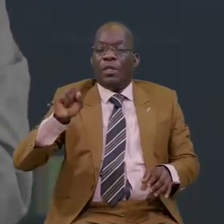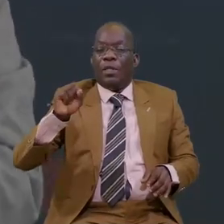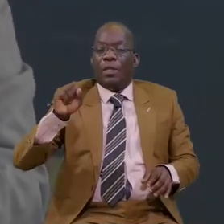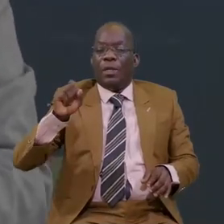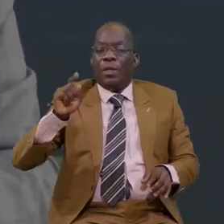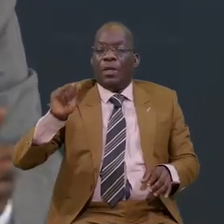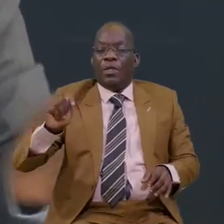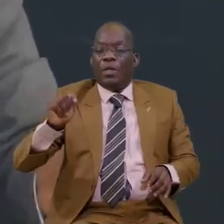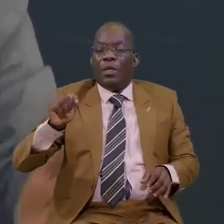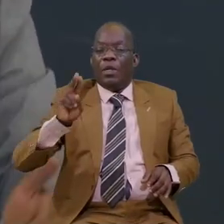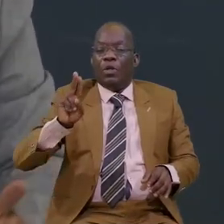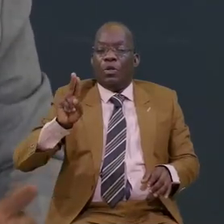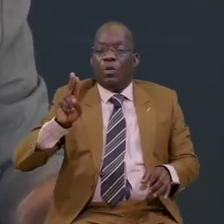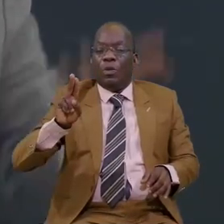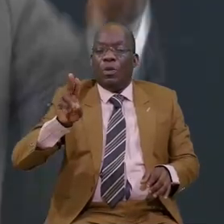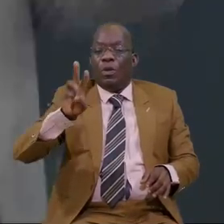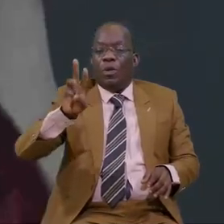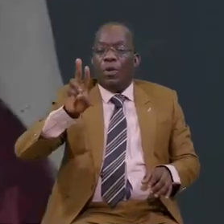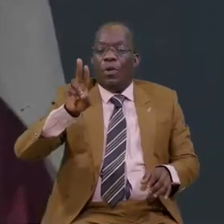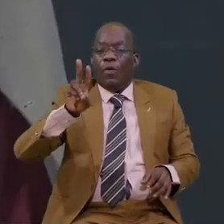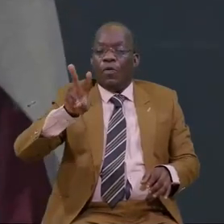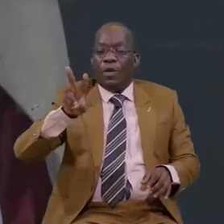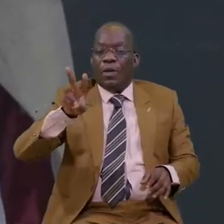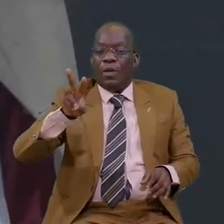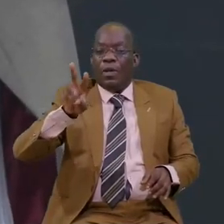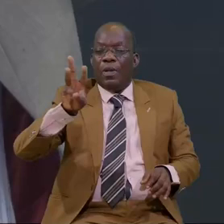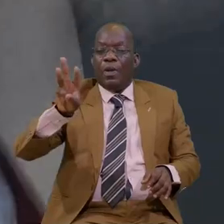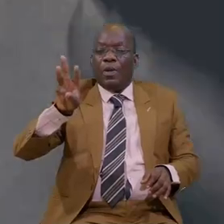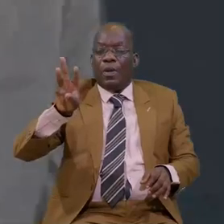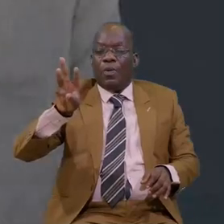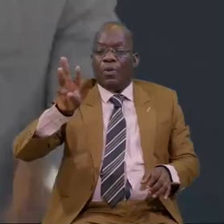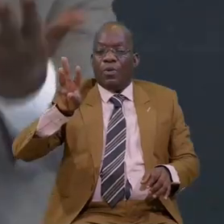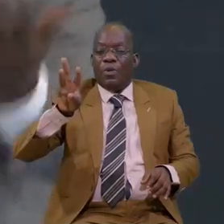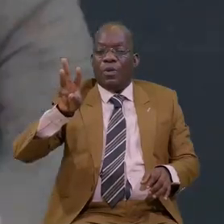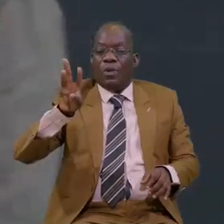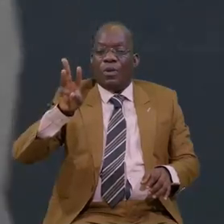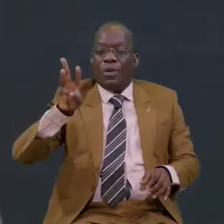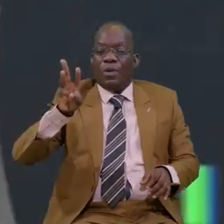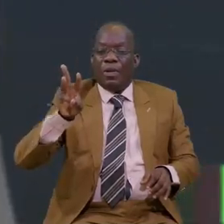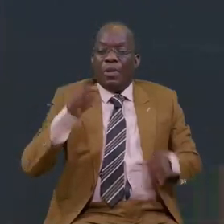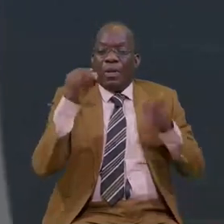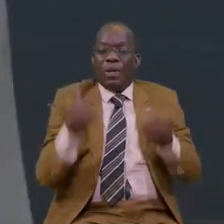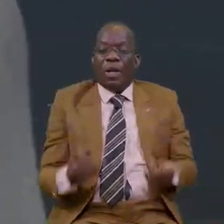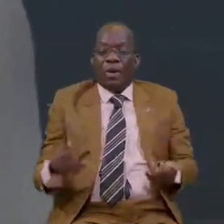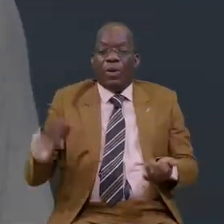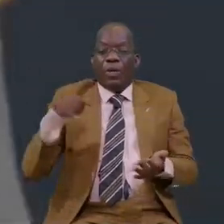Q, R, S, T, U, V,